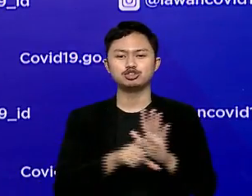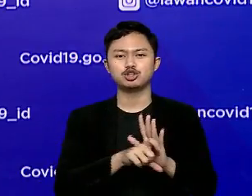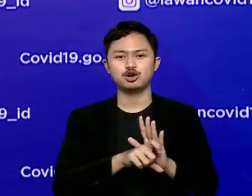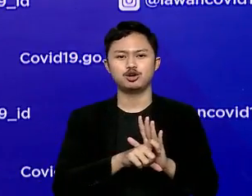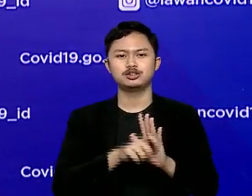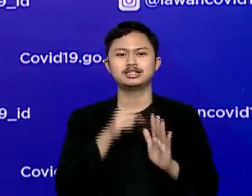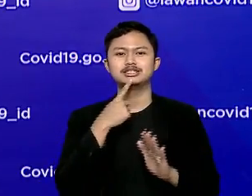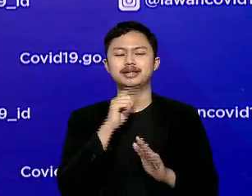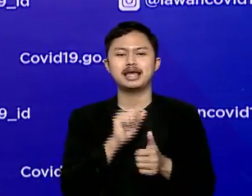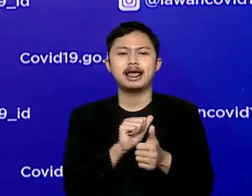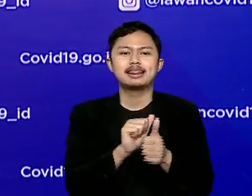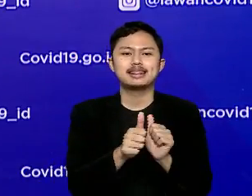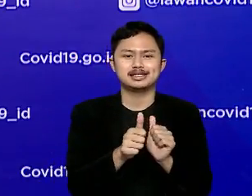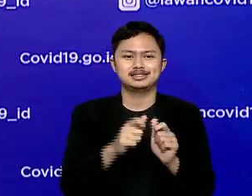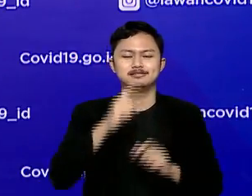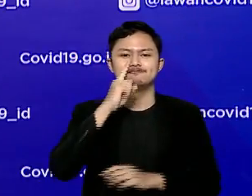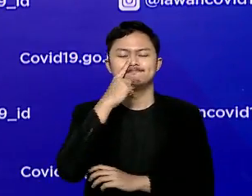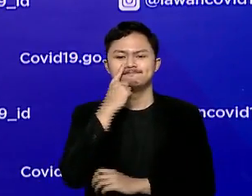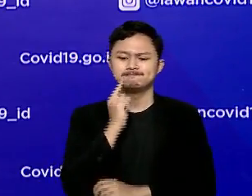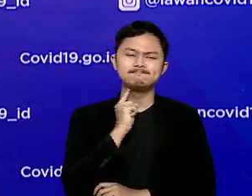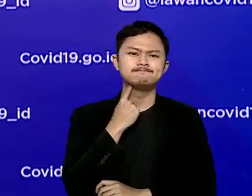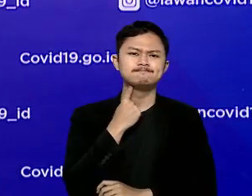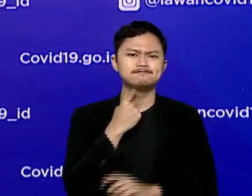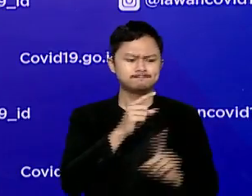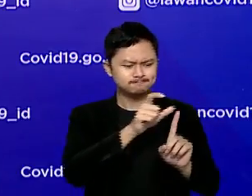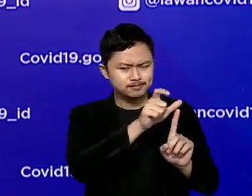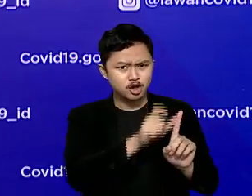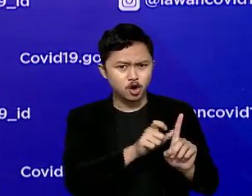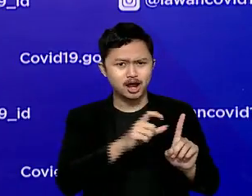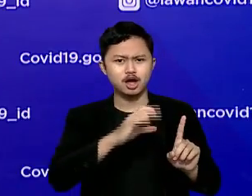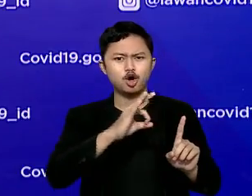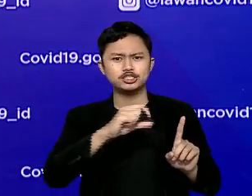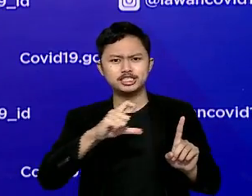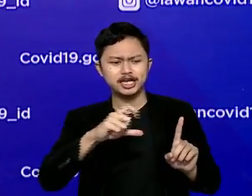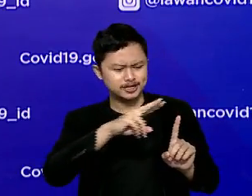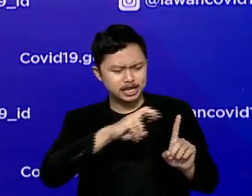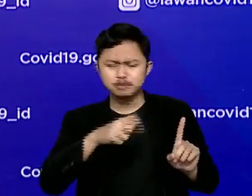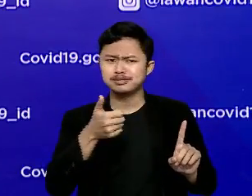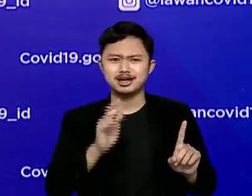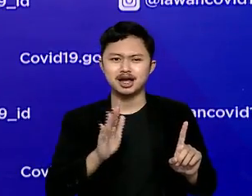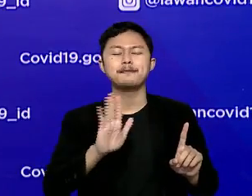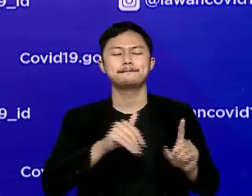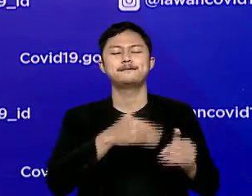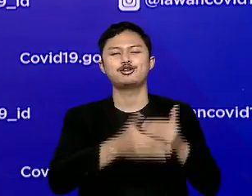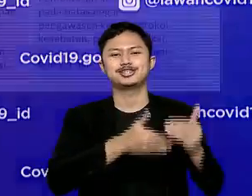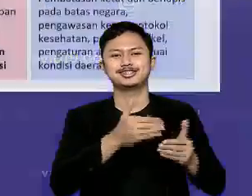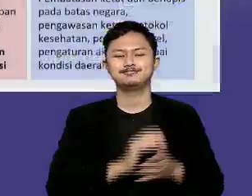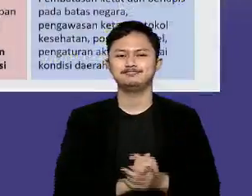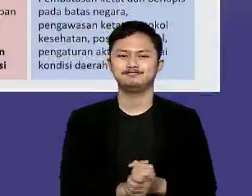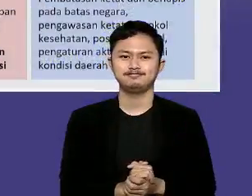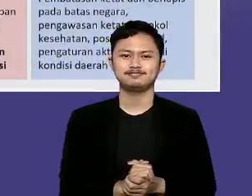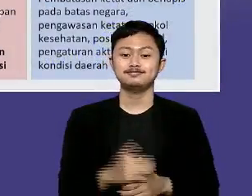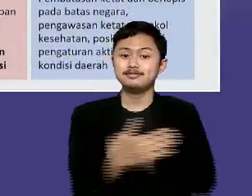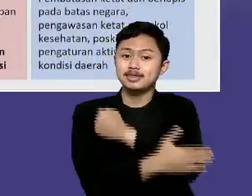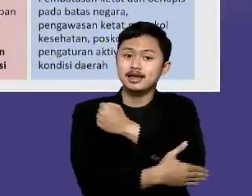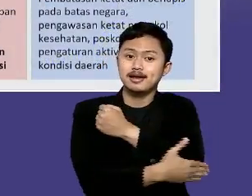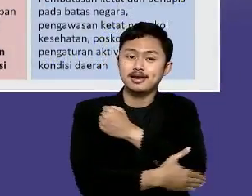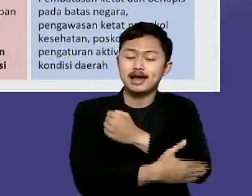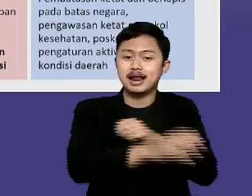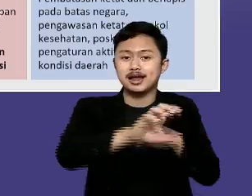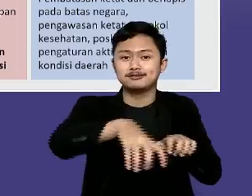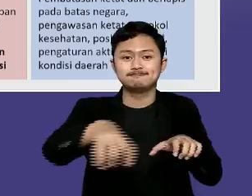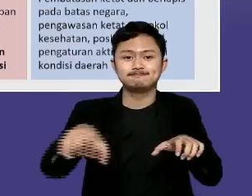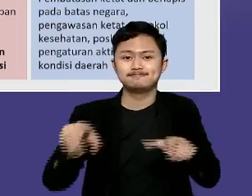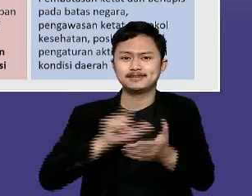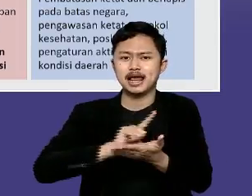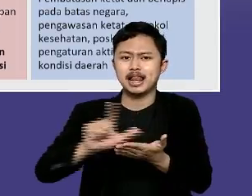dengan alat uji diagnostik. Di antara berbagai negara yang sudah melaporkan adanya kasus